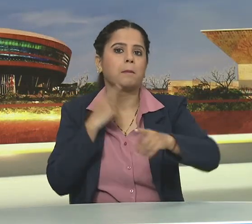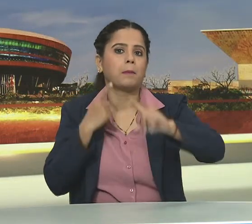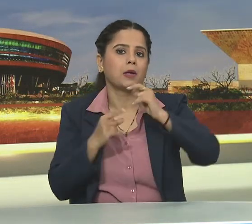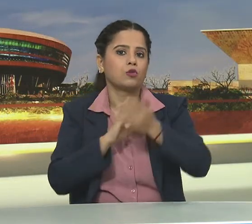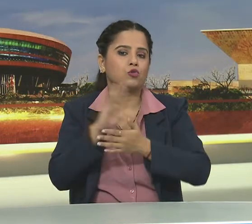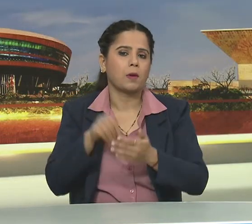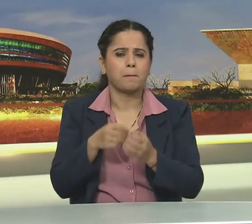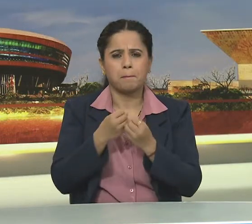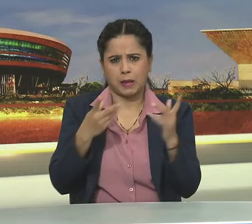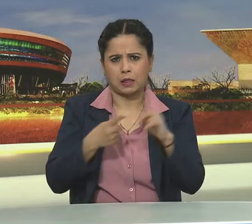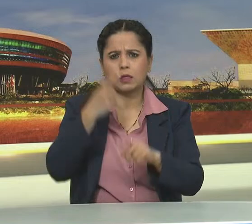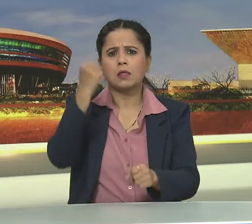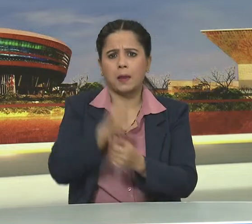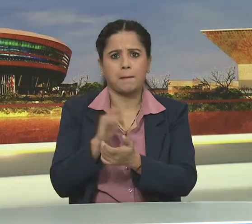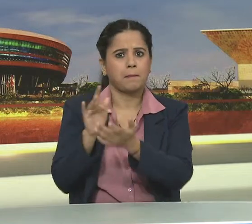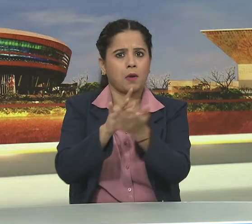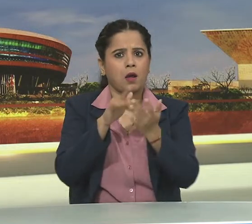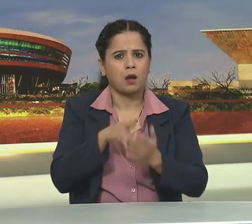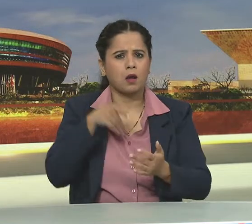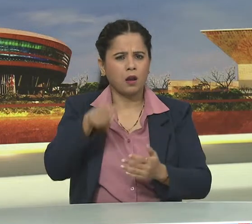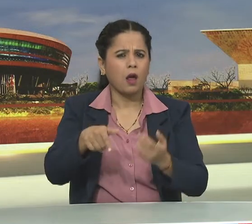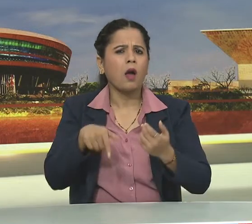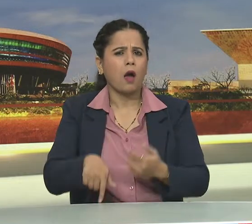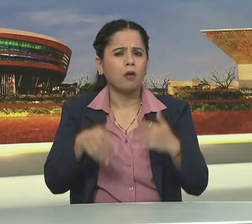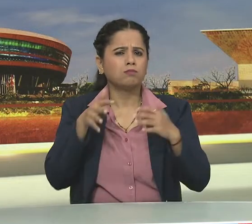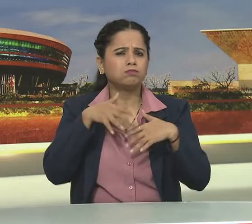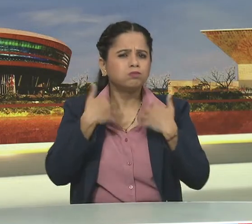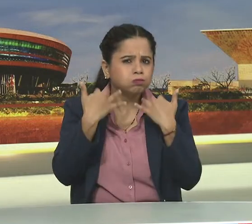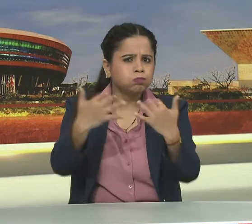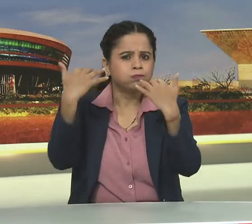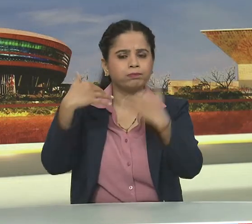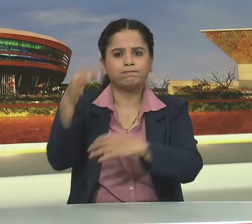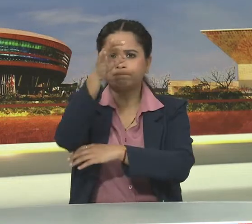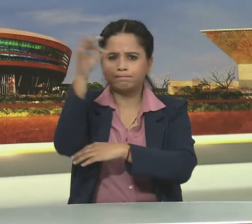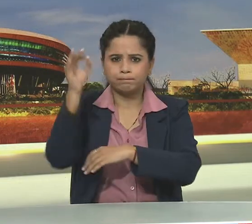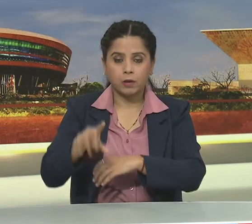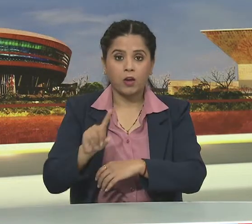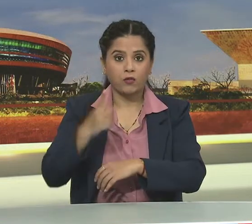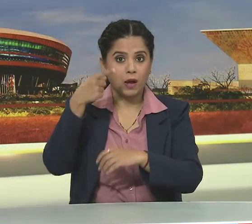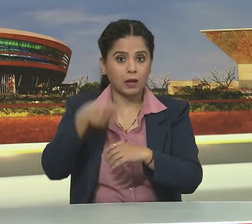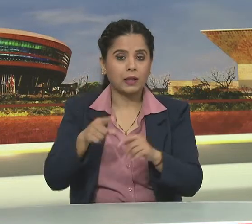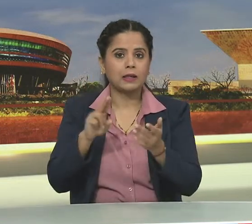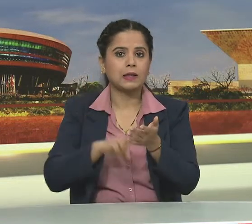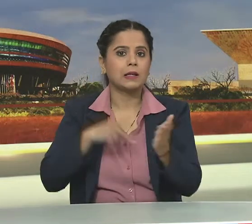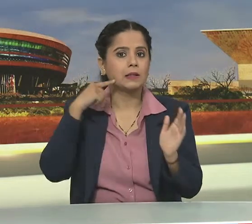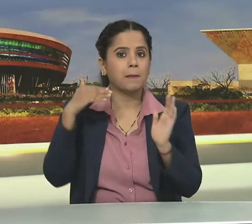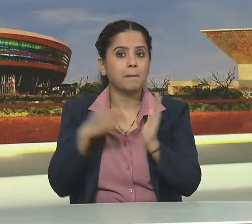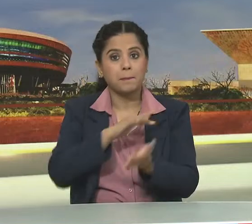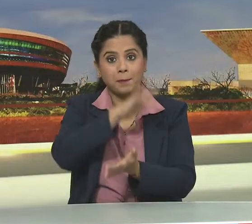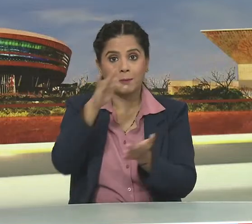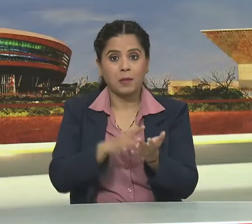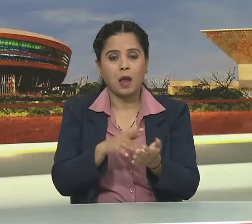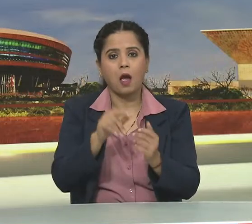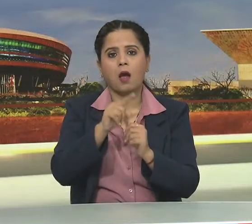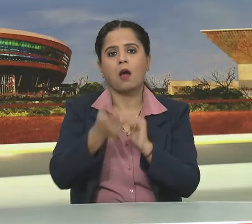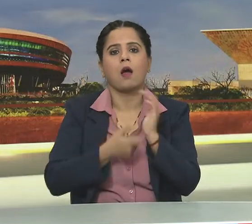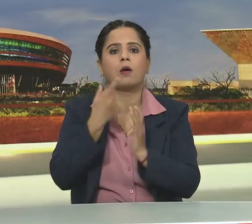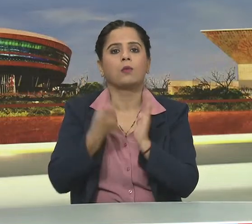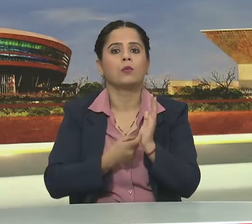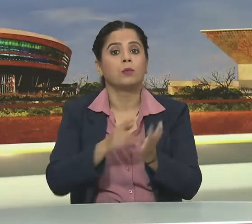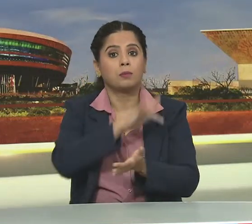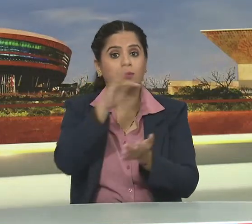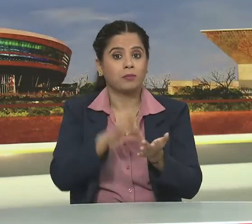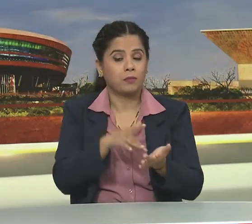कई विधानसभा क्षेत्रों में ताबड़तोड़ रैलियां हैं। सबसे पहले अमित शाह निजामाबाद की आरमूर विधानसभा सीट